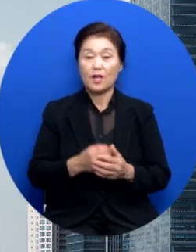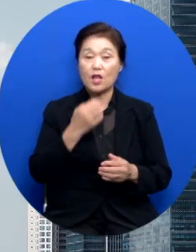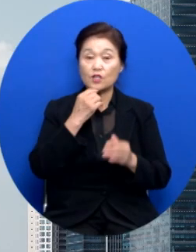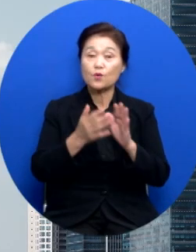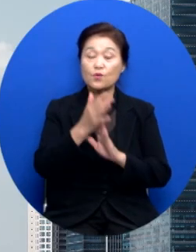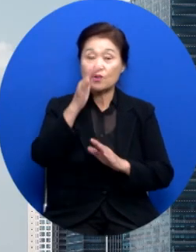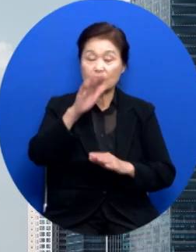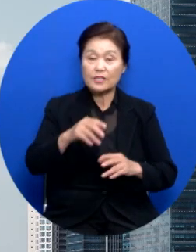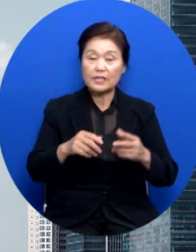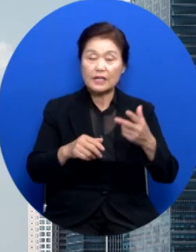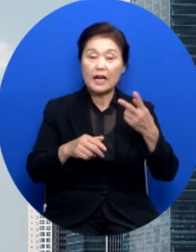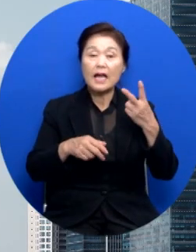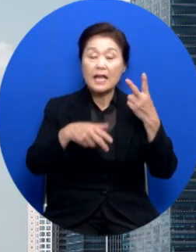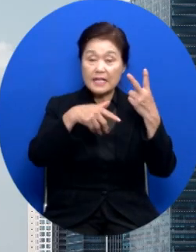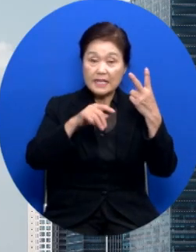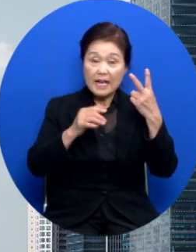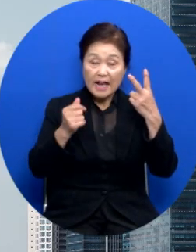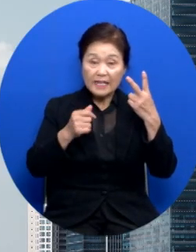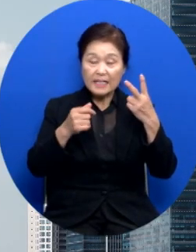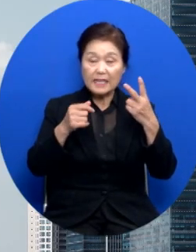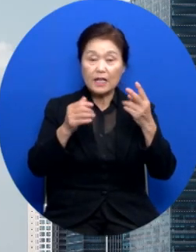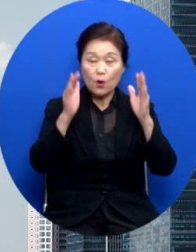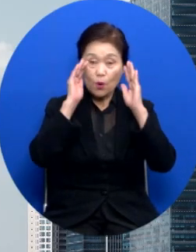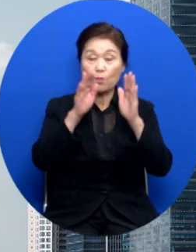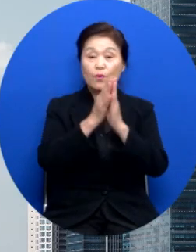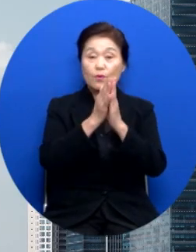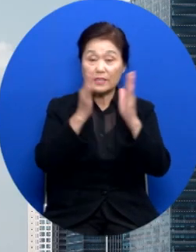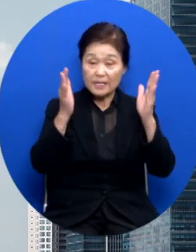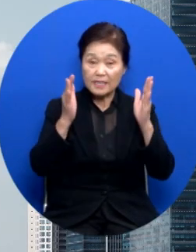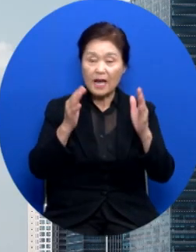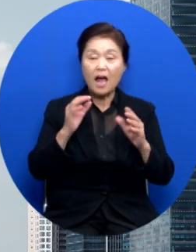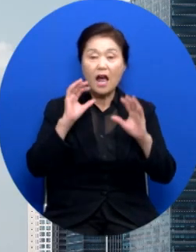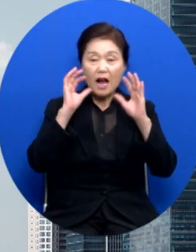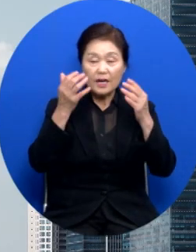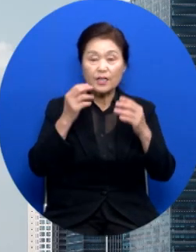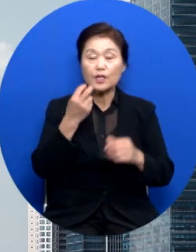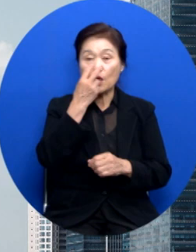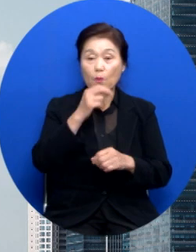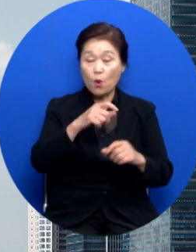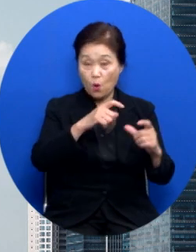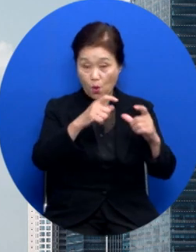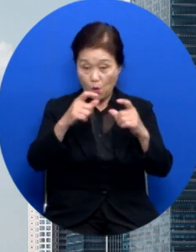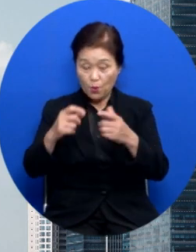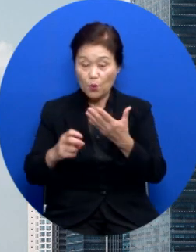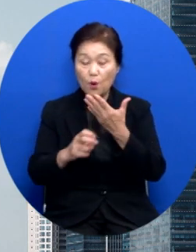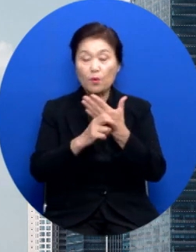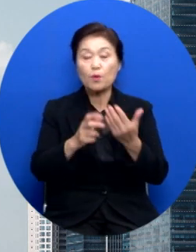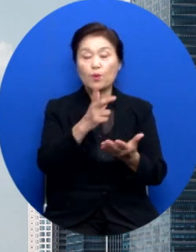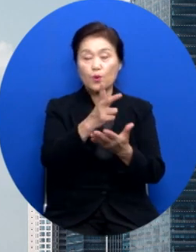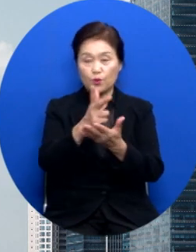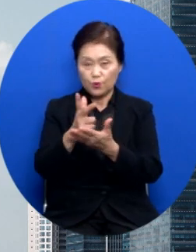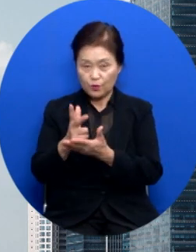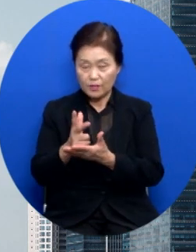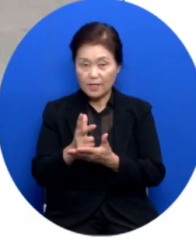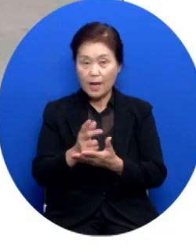서울시가 2학기 개학을 맞아 다음 달 4일까지 어린이 보호구역 불법 주정차를 단속합니다.